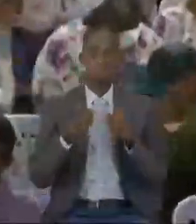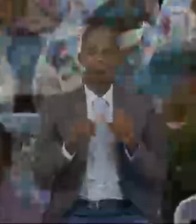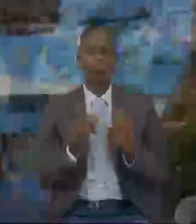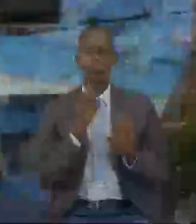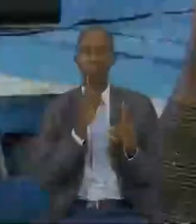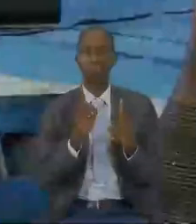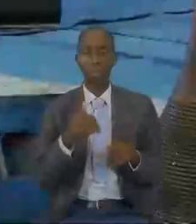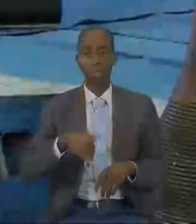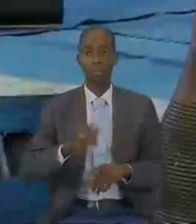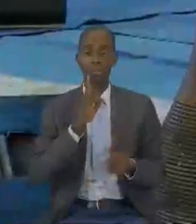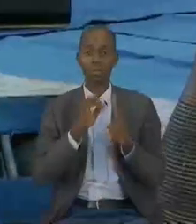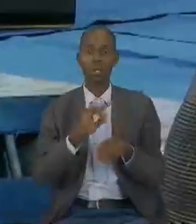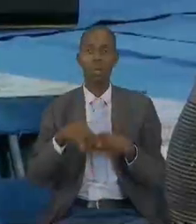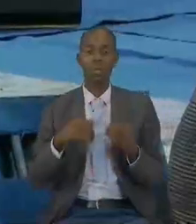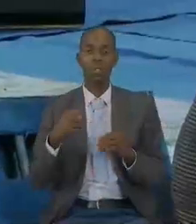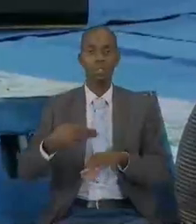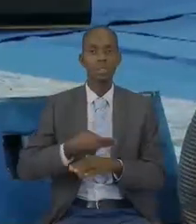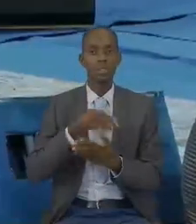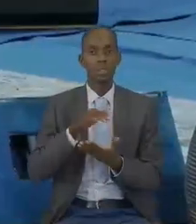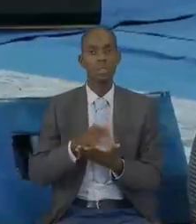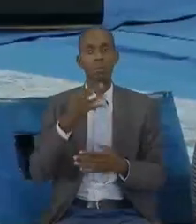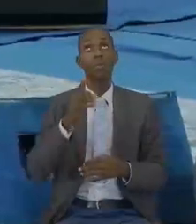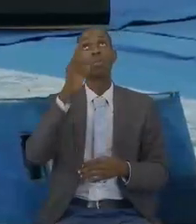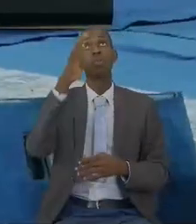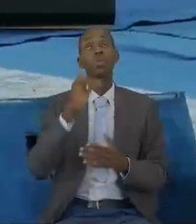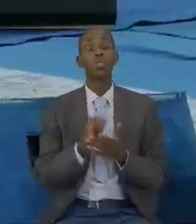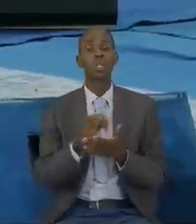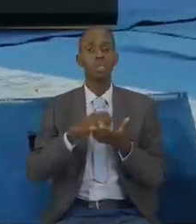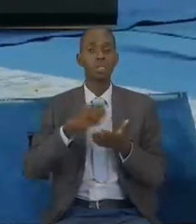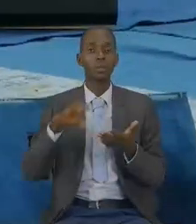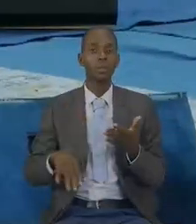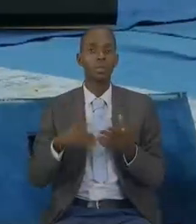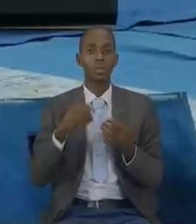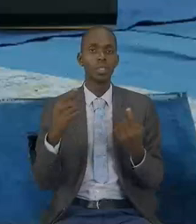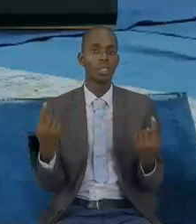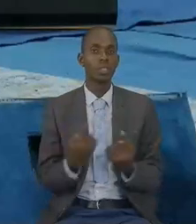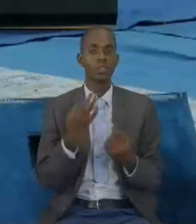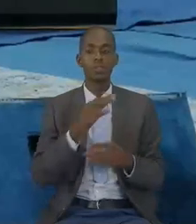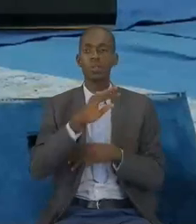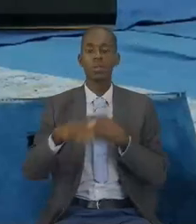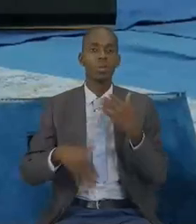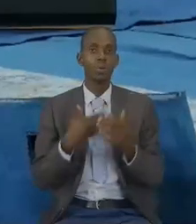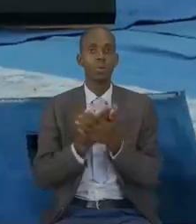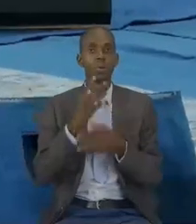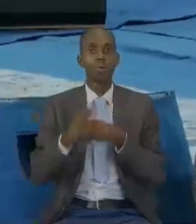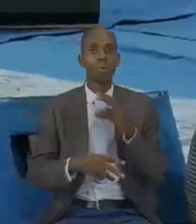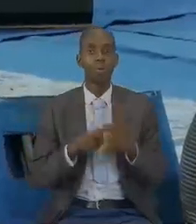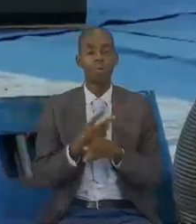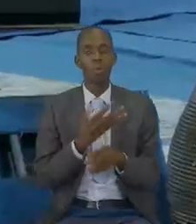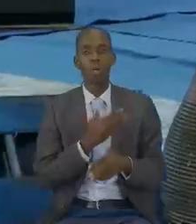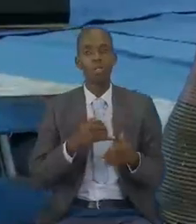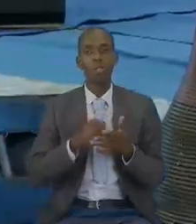nous parlons toujours de l'agneau. L'agneau de Dieu qui ôte le péché du monde.